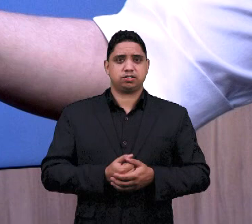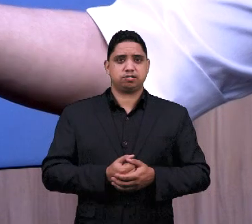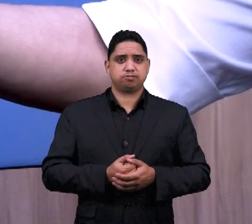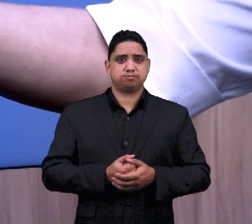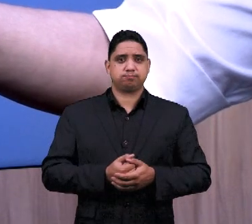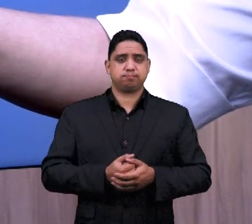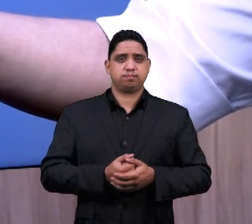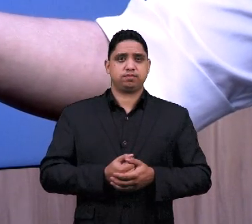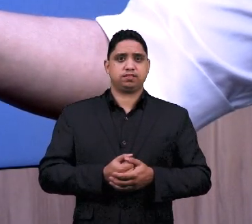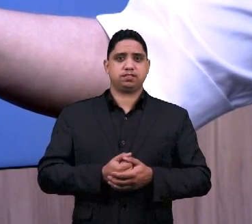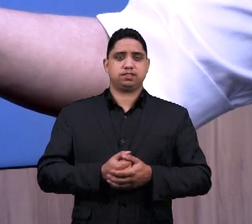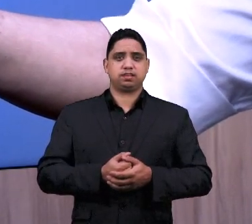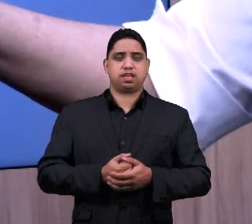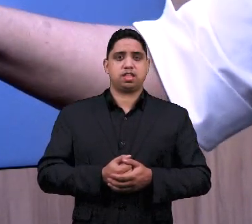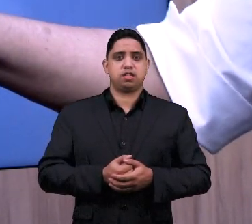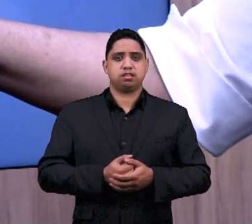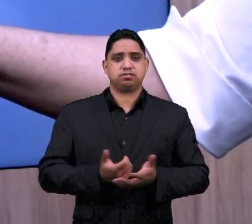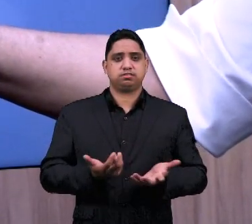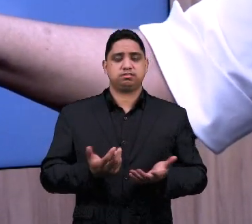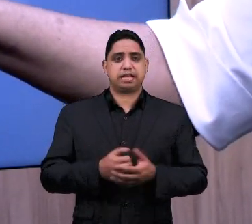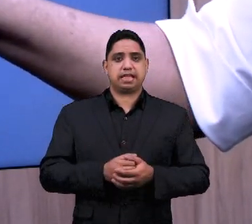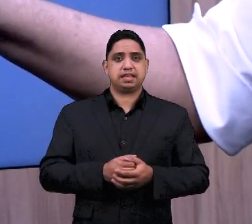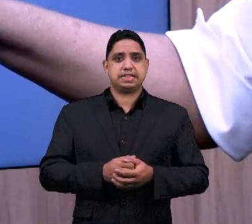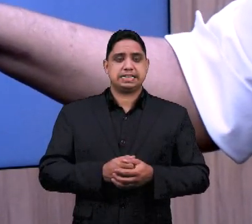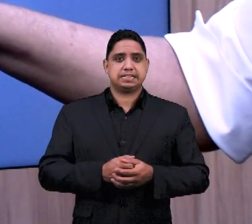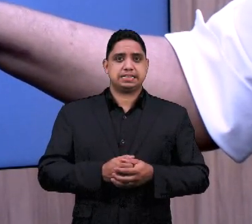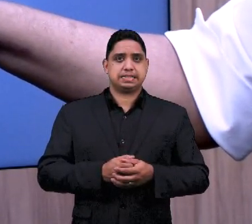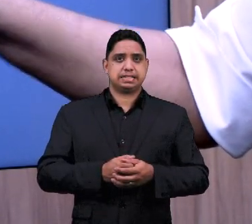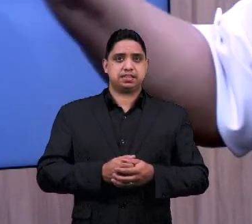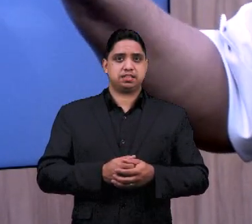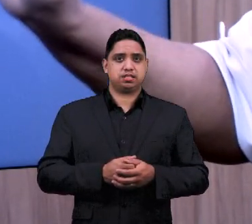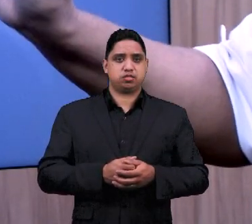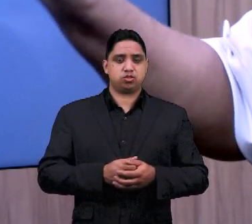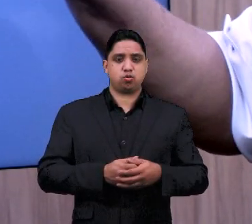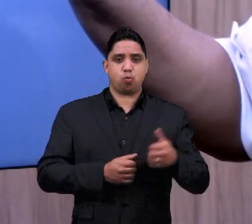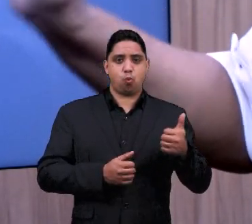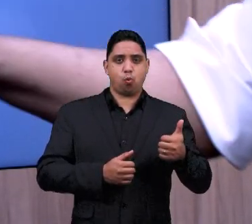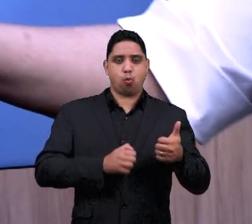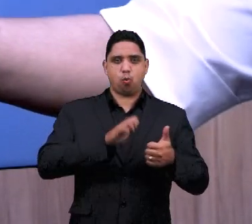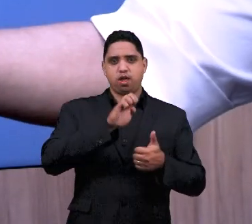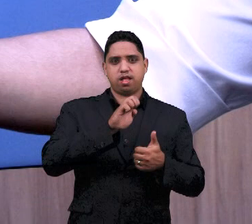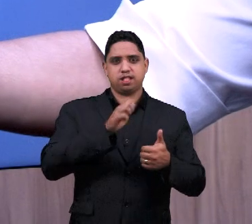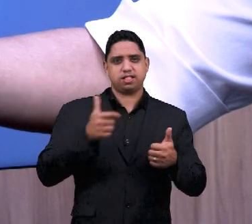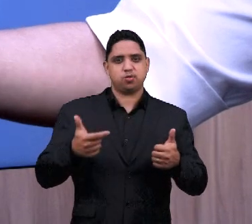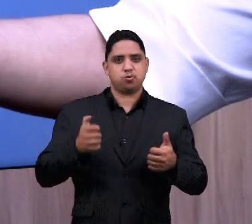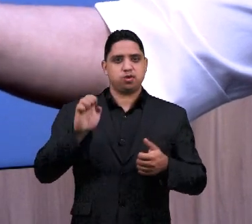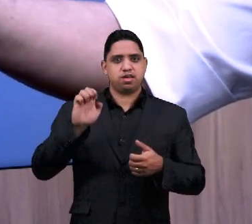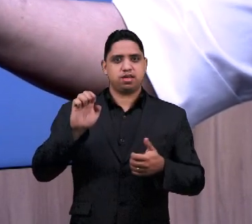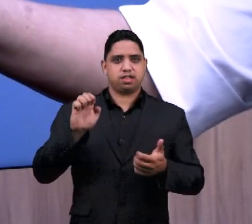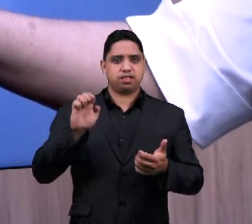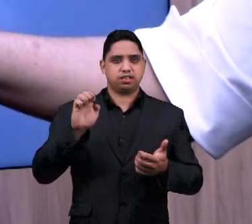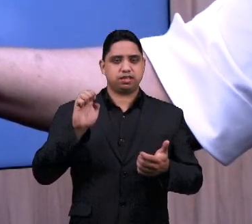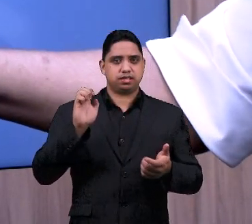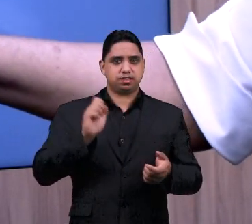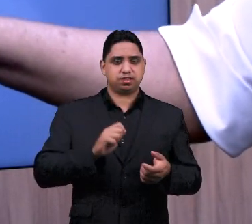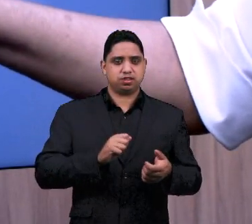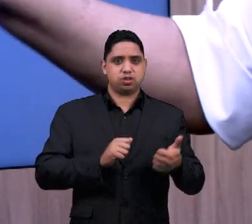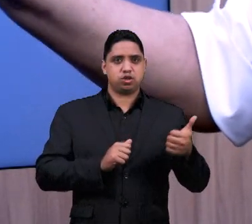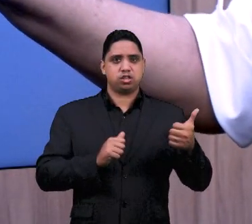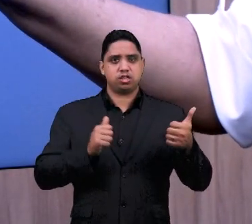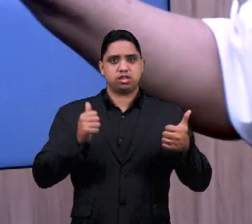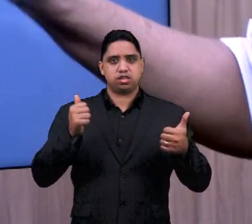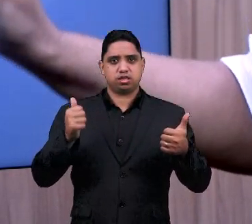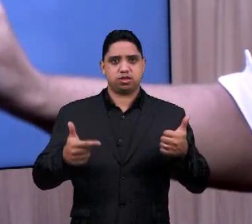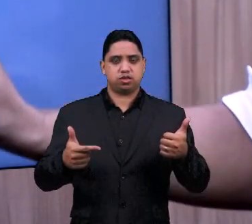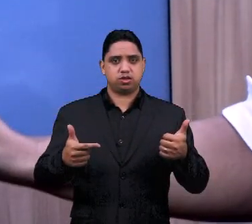et donc 2 demi-croches et 2 et. Donc on va faire 1 et